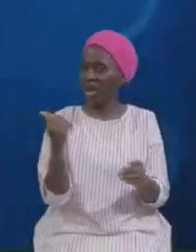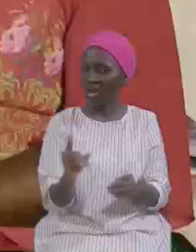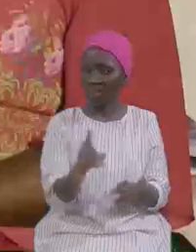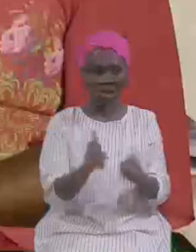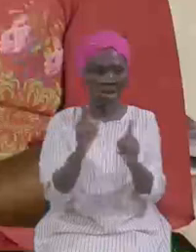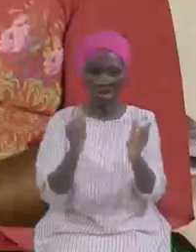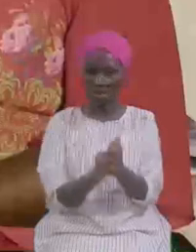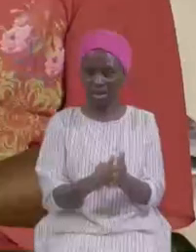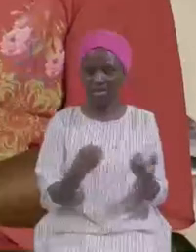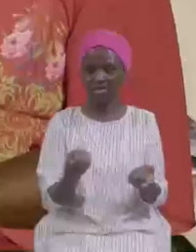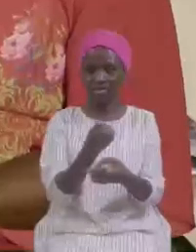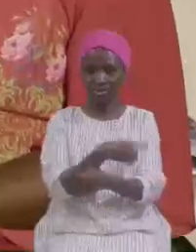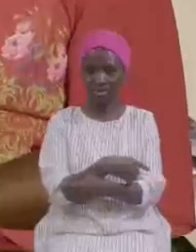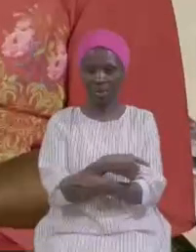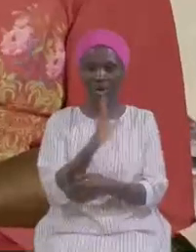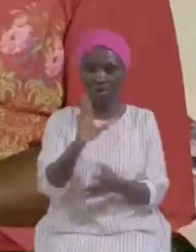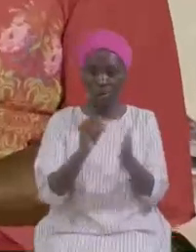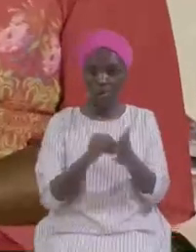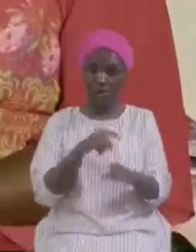Et ton heure a sonné.